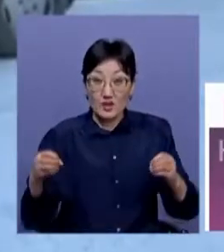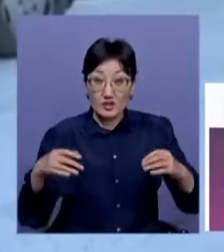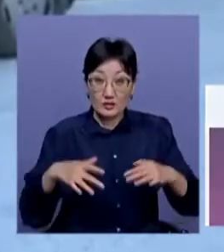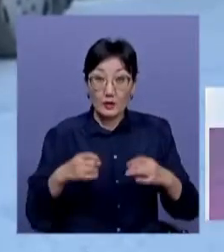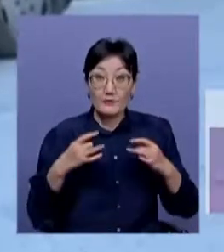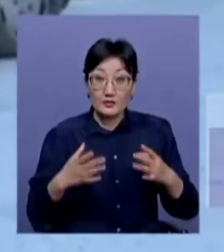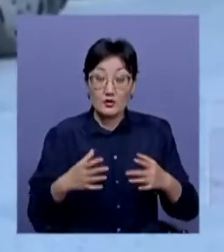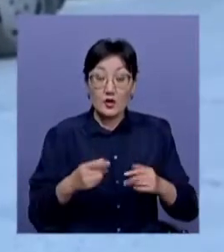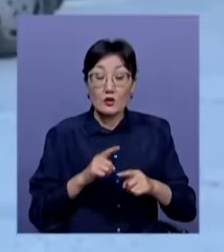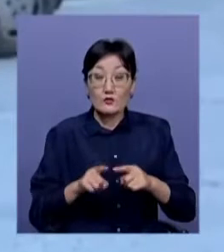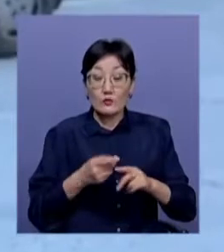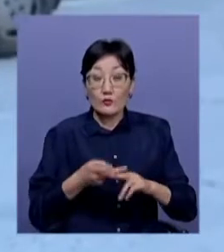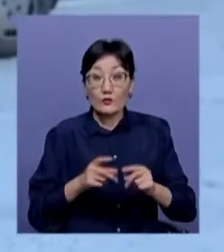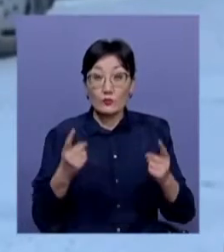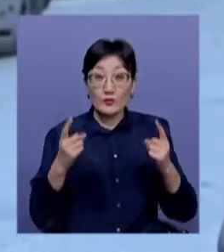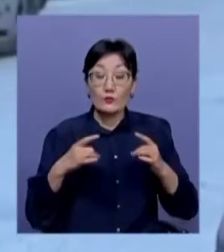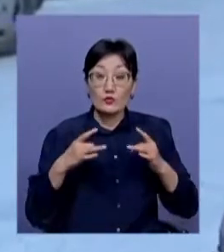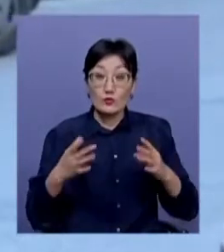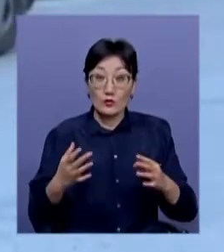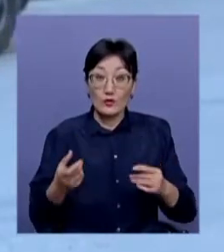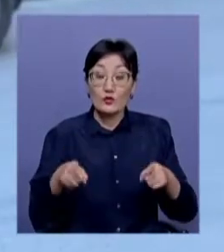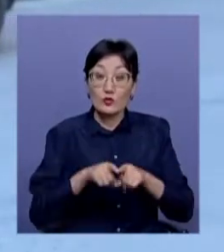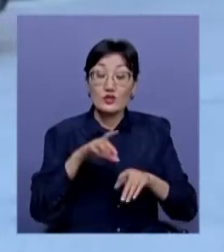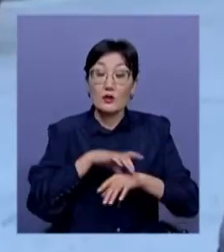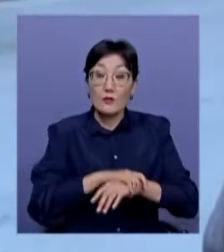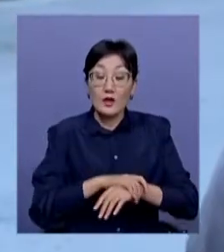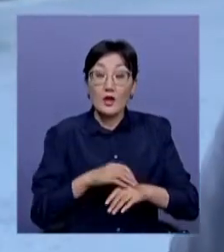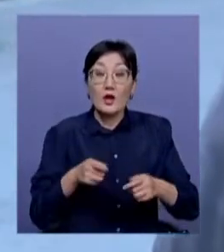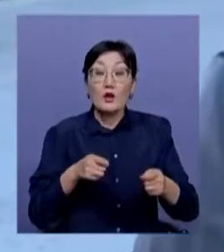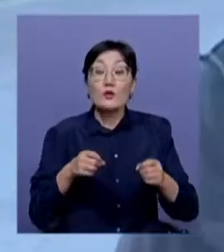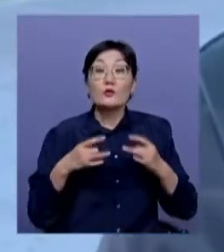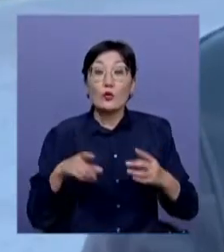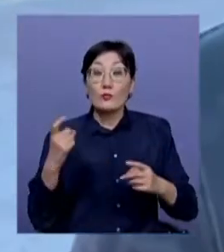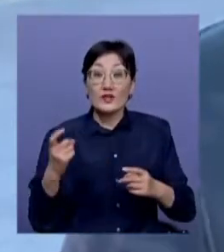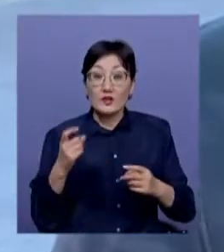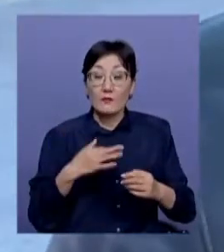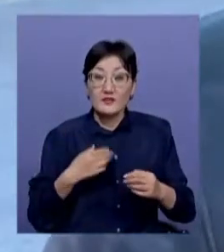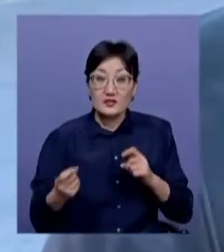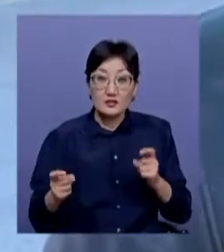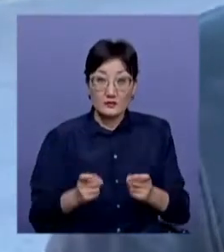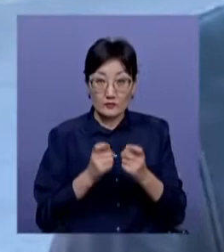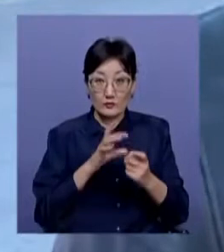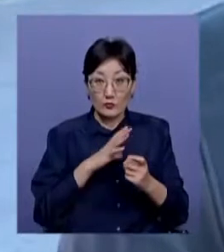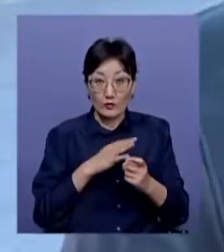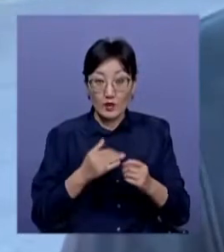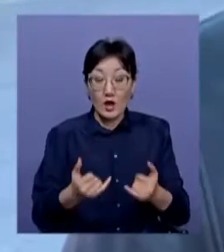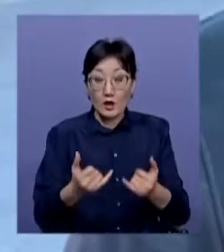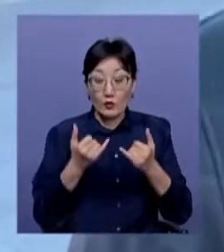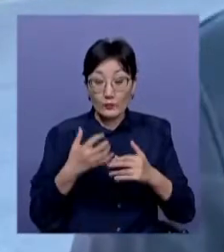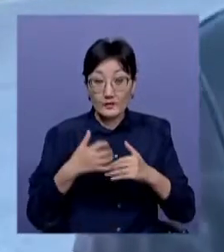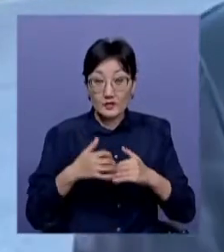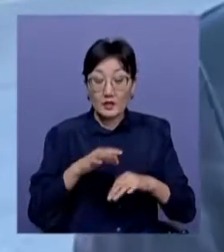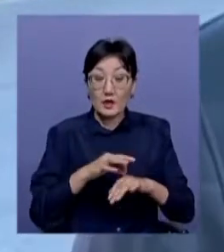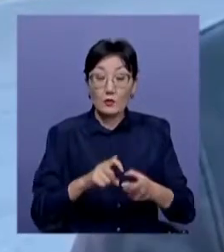жатыр. Жақында ғана осындай үлкен тойдың үстінен түстік. Той иелерінің өзі бізге тап беріп қарсылық білдірді. Оларға қонақтардың арасында